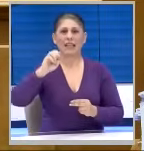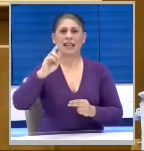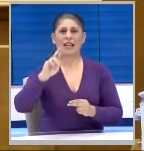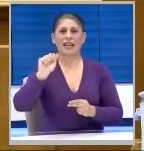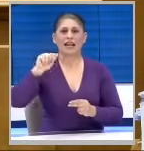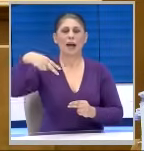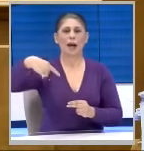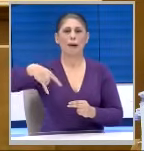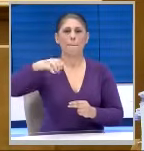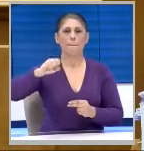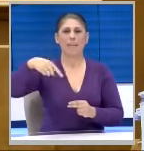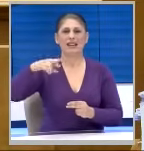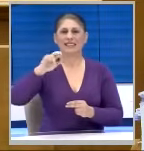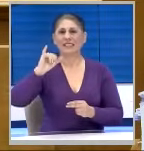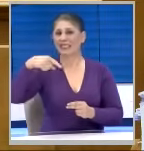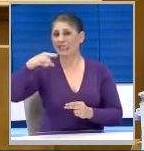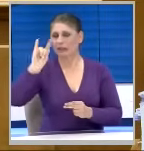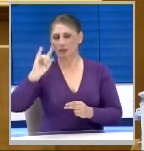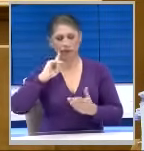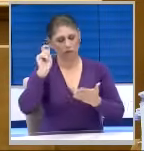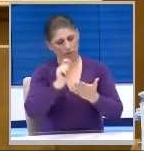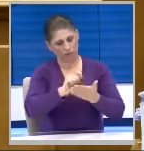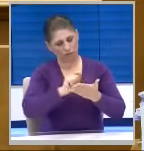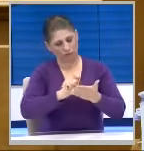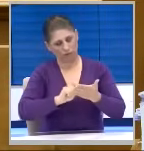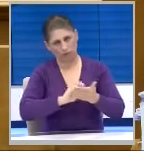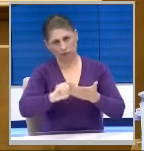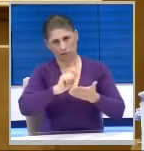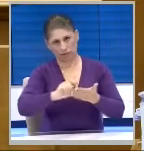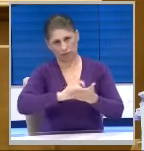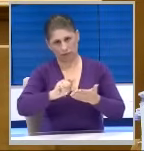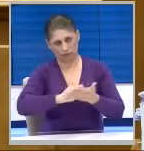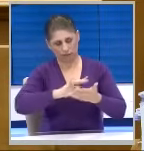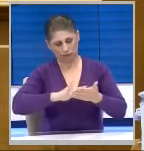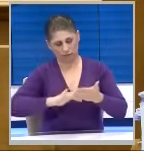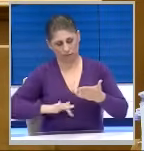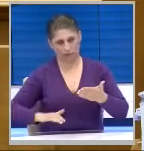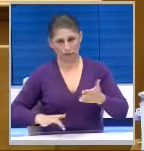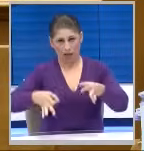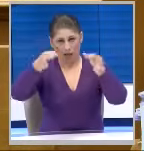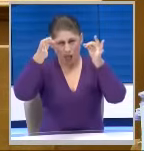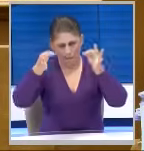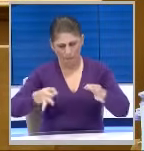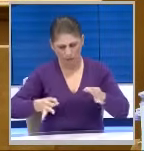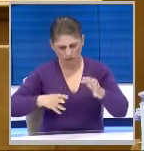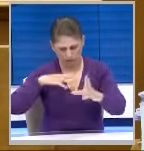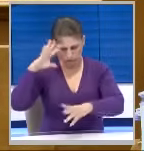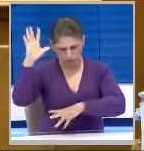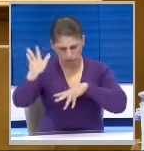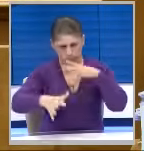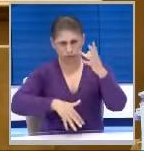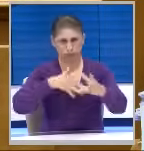γεραπετρίτη όπου καταγράφεται ότι οι παραβιάσεις το απόλυτο μπάχαλο